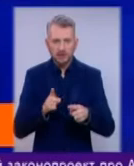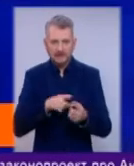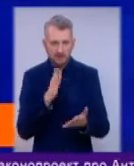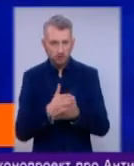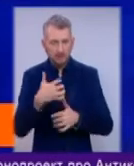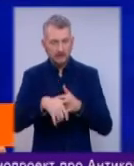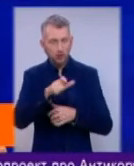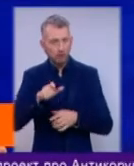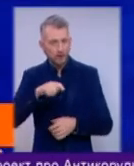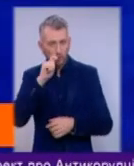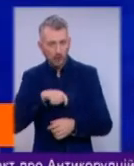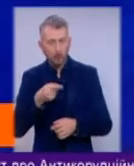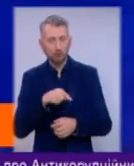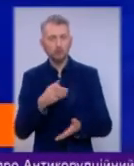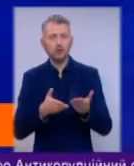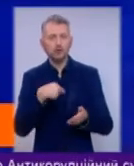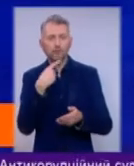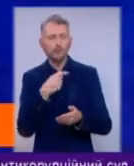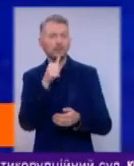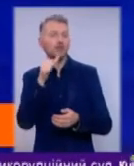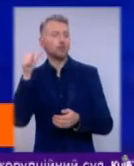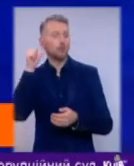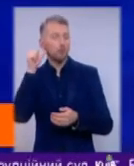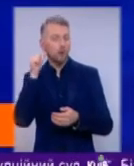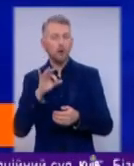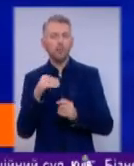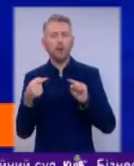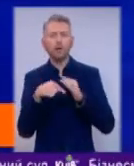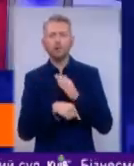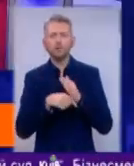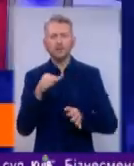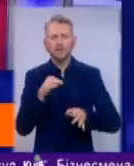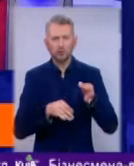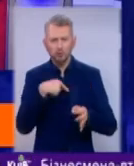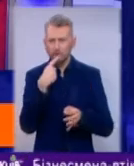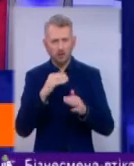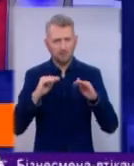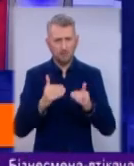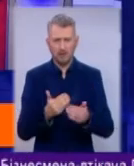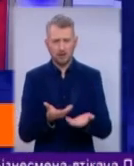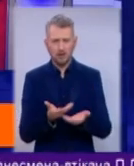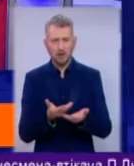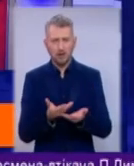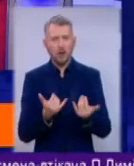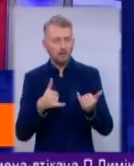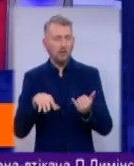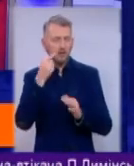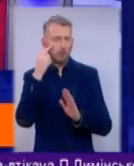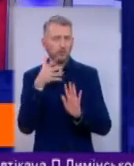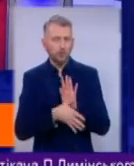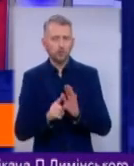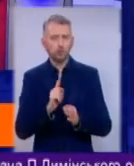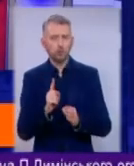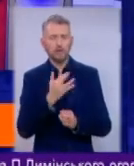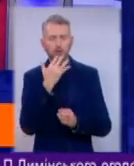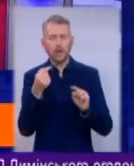громадян України. Тому що, якщо говорити рік тому, то про антикорупційний суд говорило значно менше коло населення. Зараз всі розуміють, що